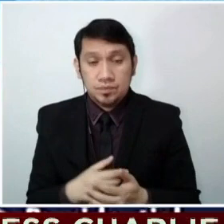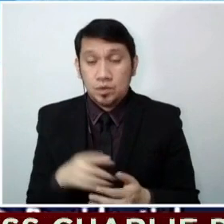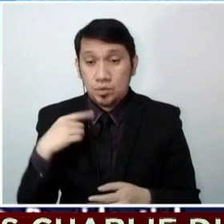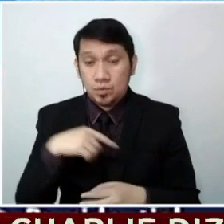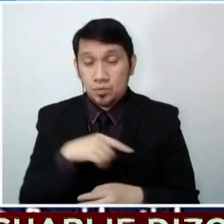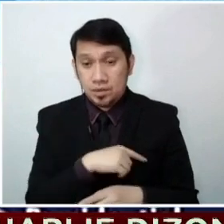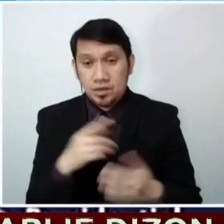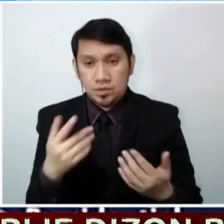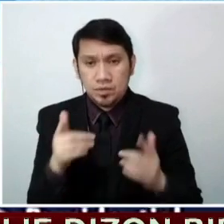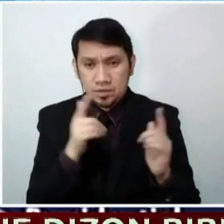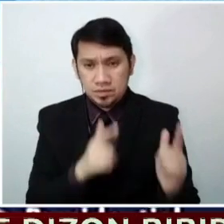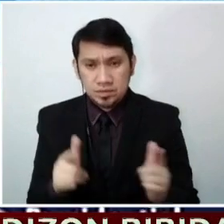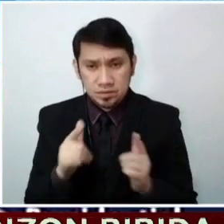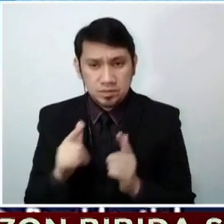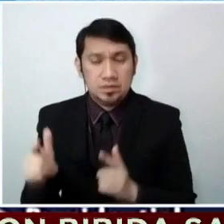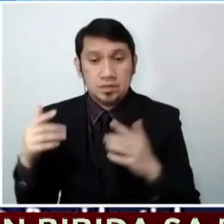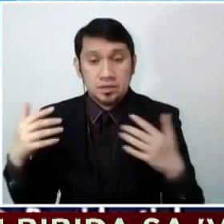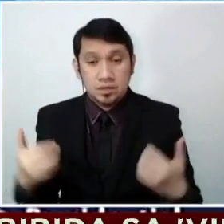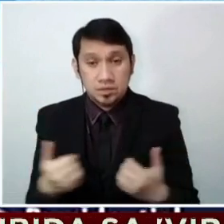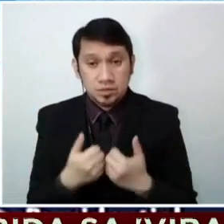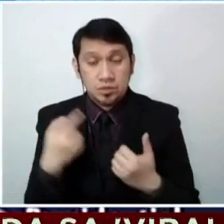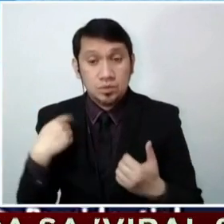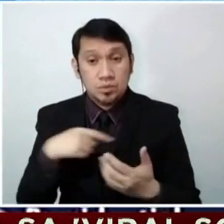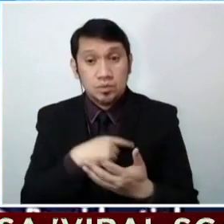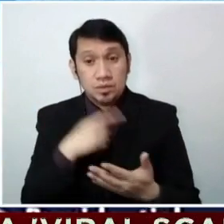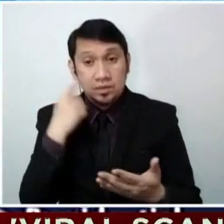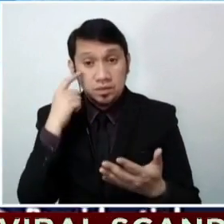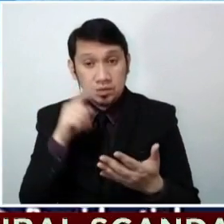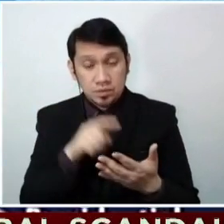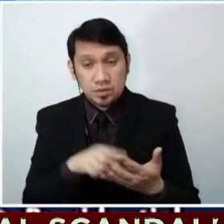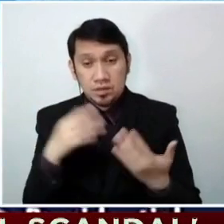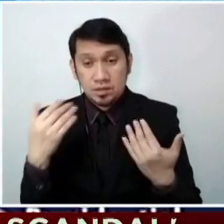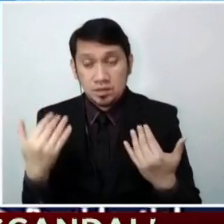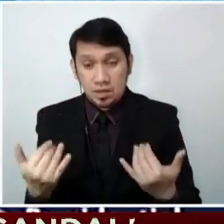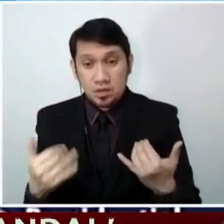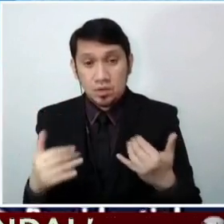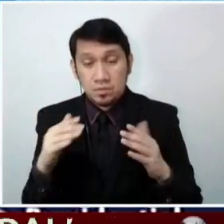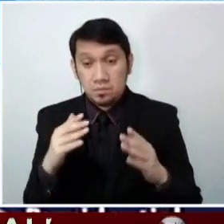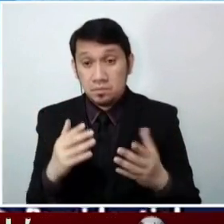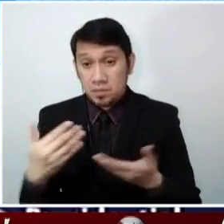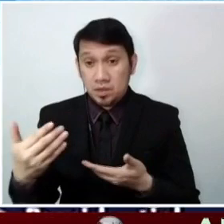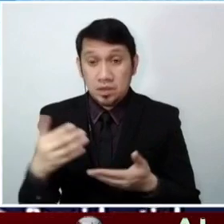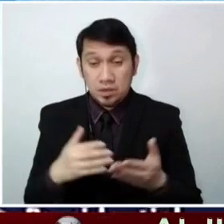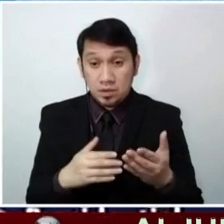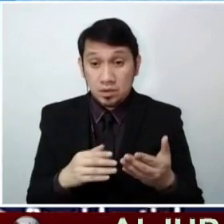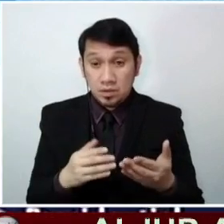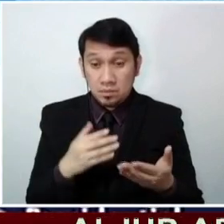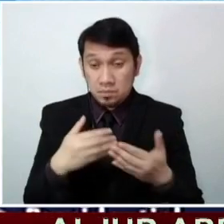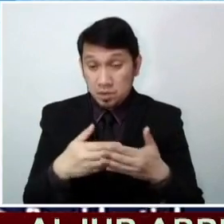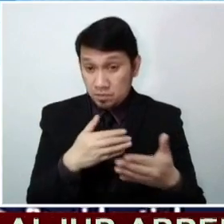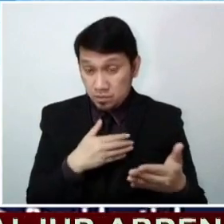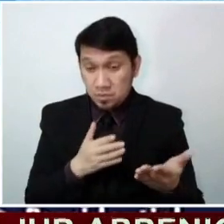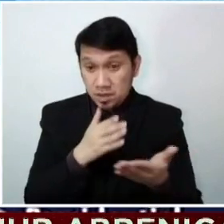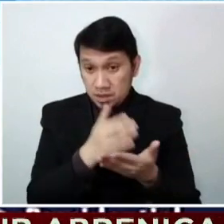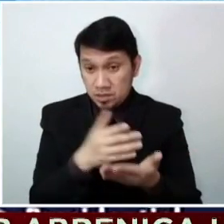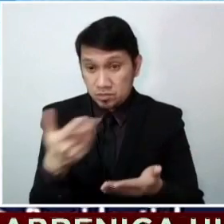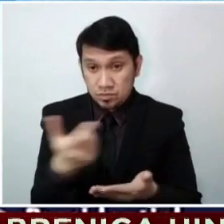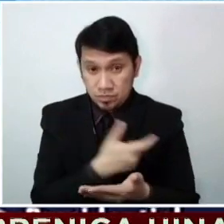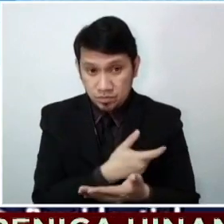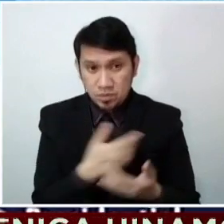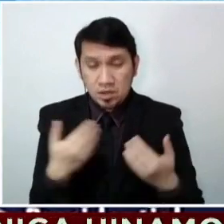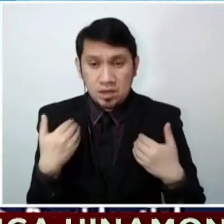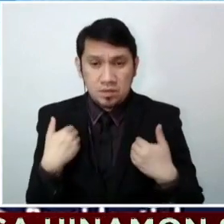yung logistical challenge because napansin po namin ng deployment bago po makarating po sa vaccination site. Maabot po ng more or less to